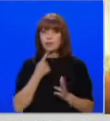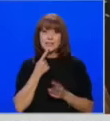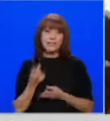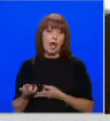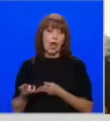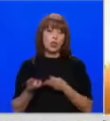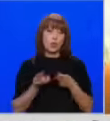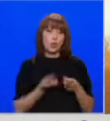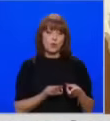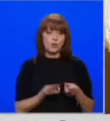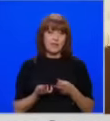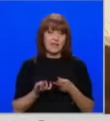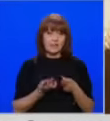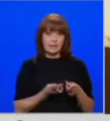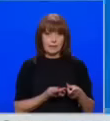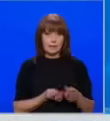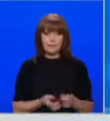към Кримския полуостров.